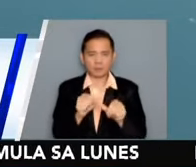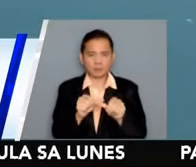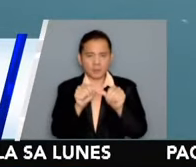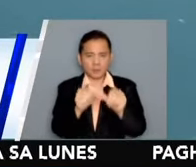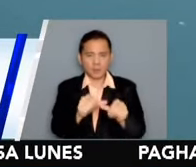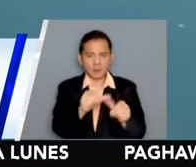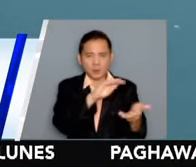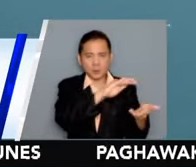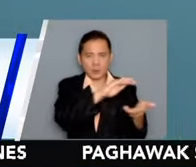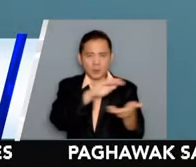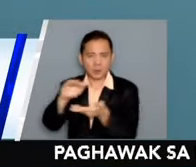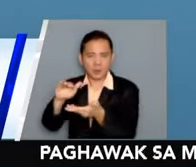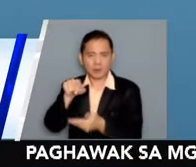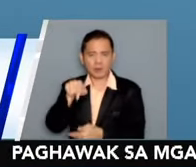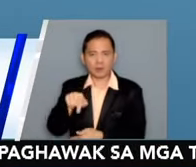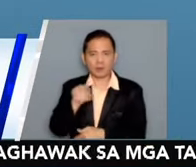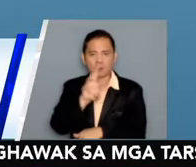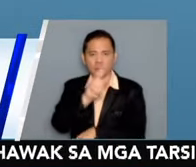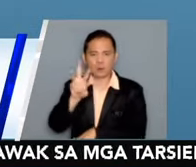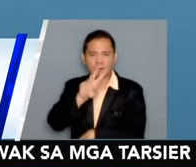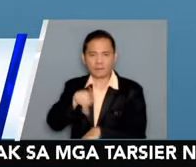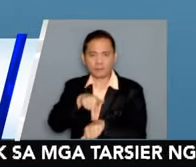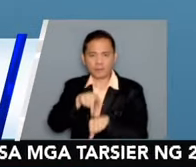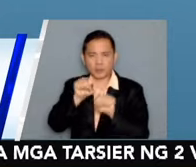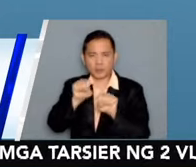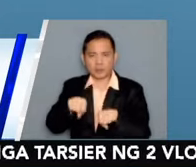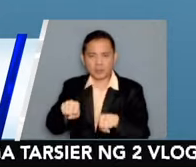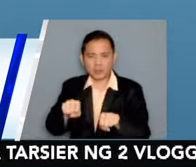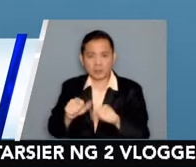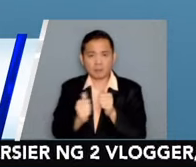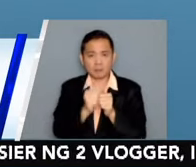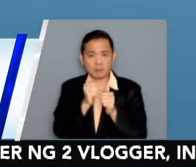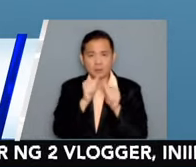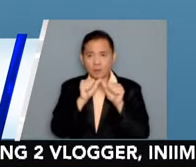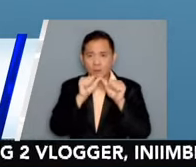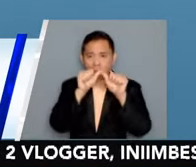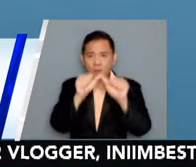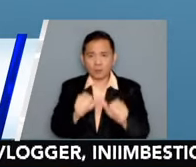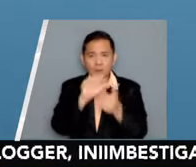ito sa kapayapaan sa rehiyon at sa maayos na ugnayan sa China.